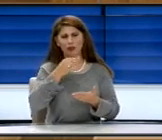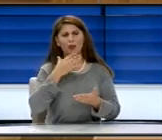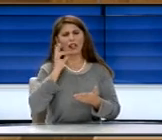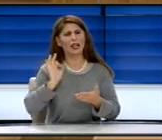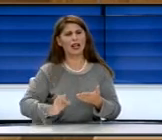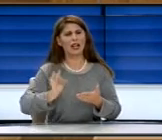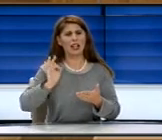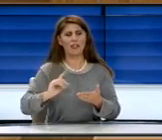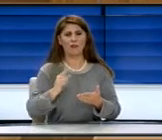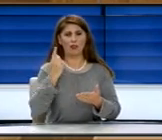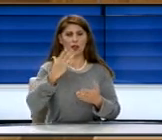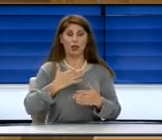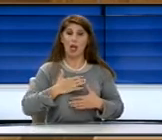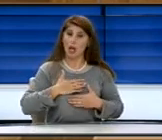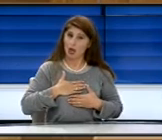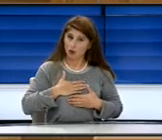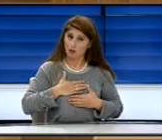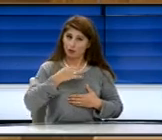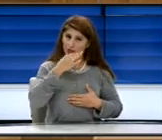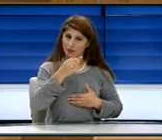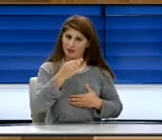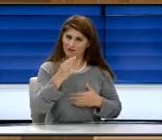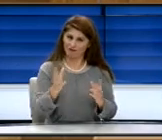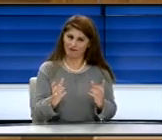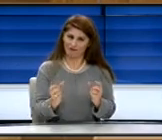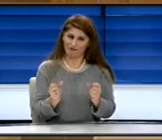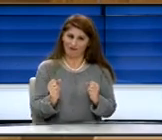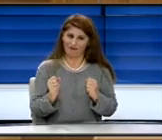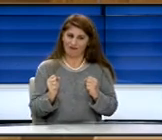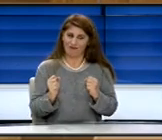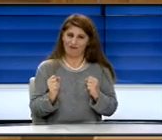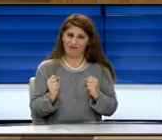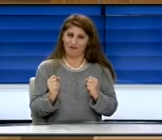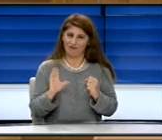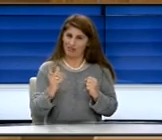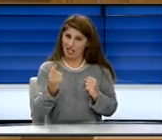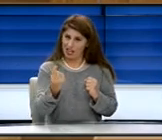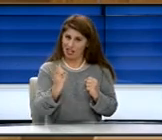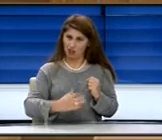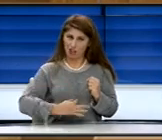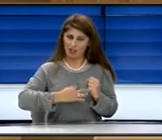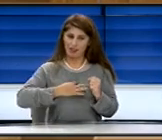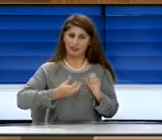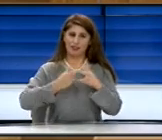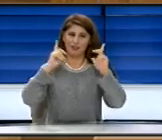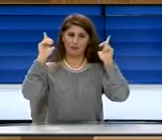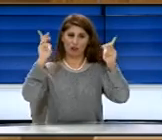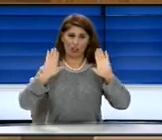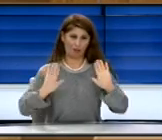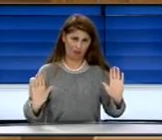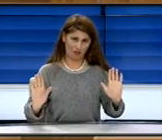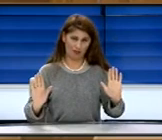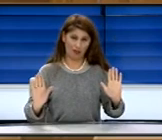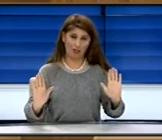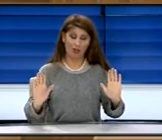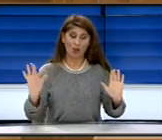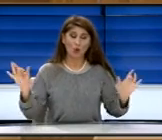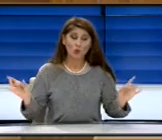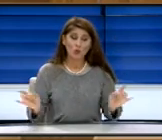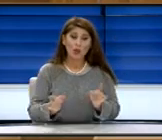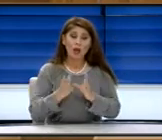ευκαιρία. Εγώ θα σας έλεγα κρατηθείτε λίγο, κύριοι της Νέας Δημοκρατίας. Τουλάχιστον